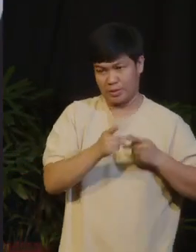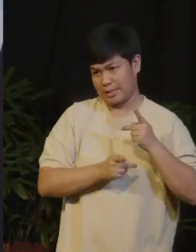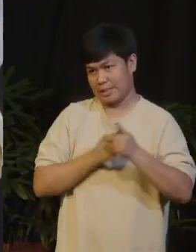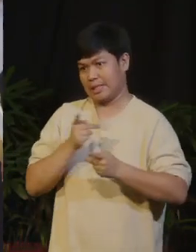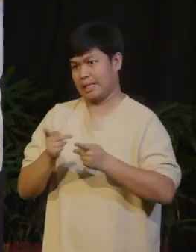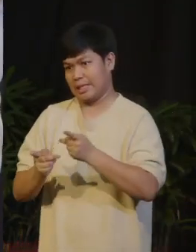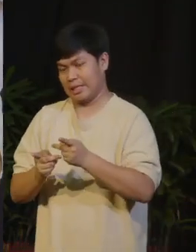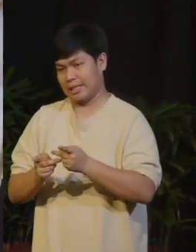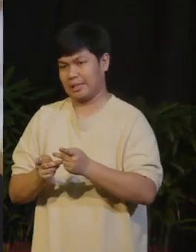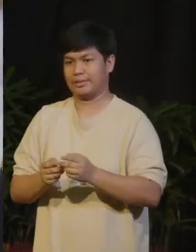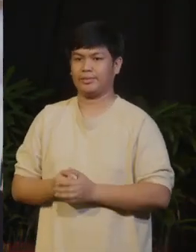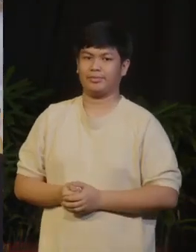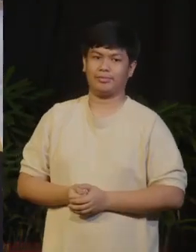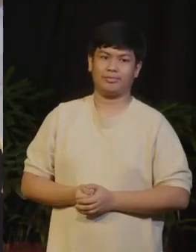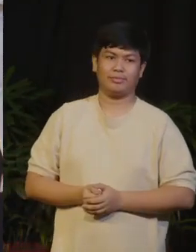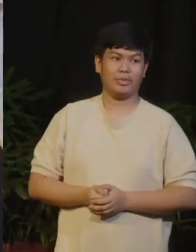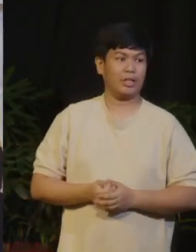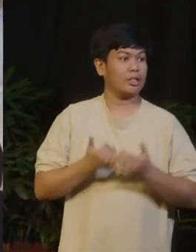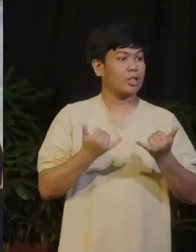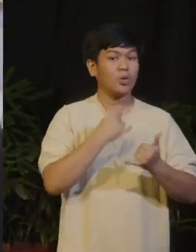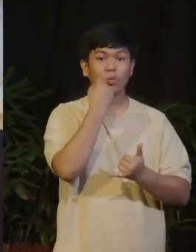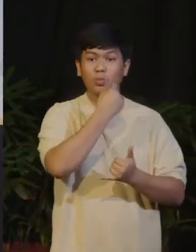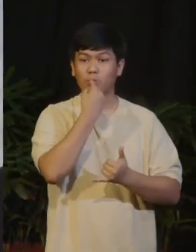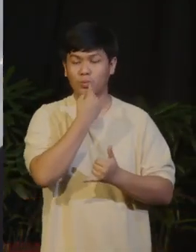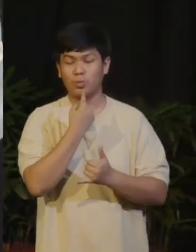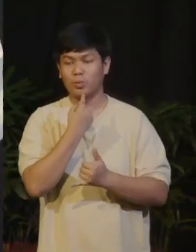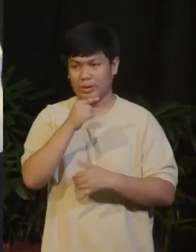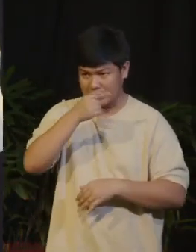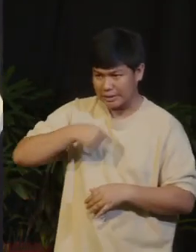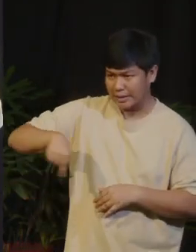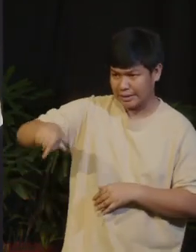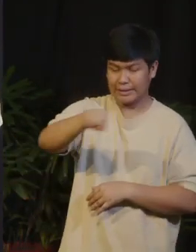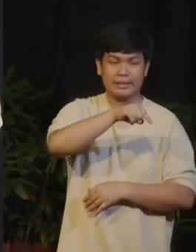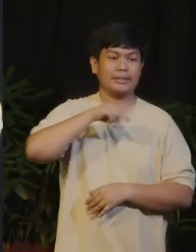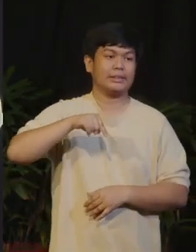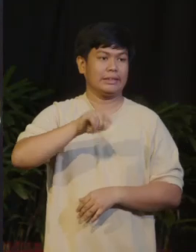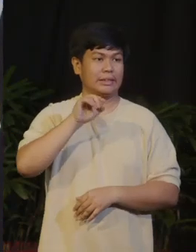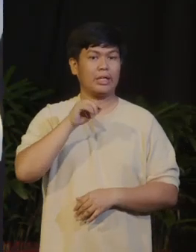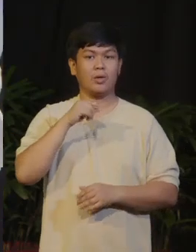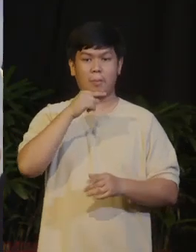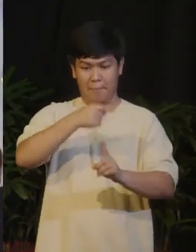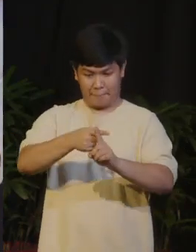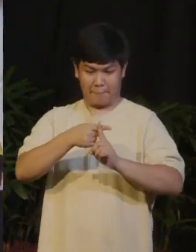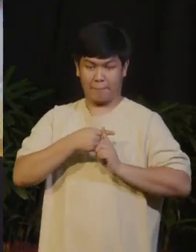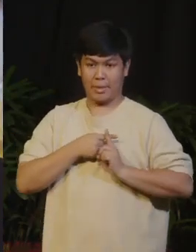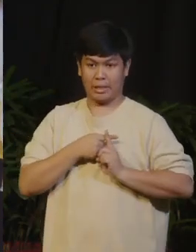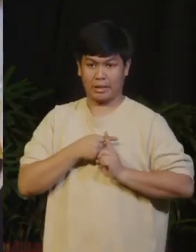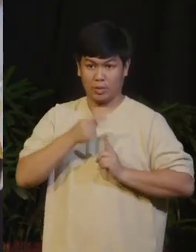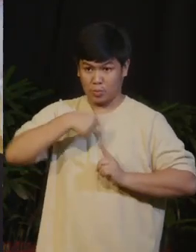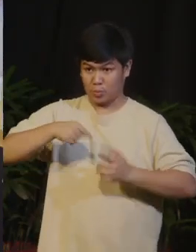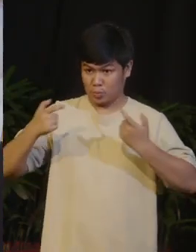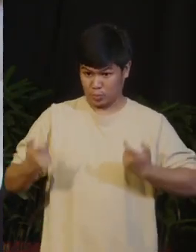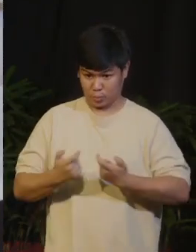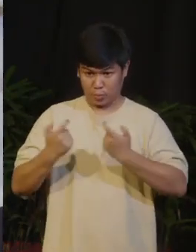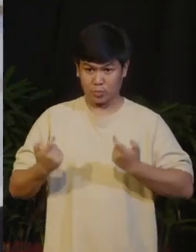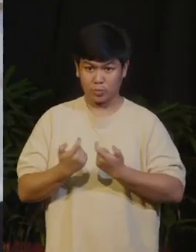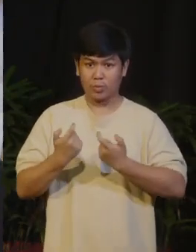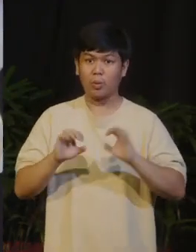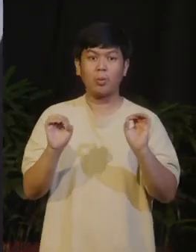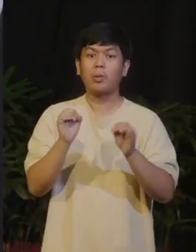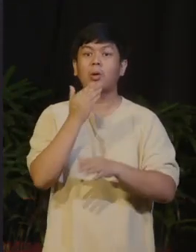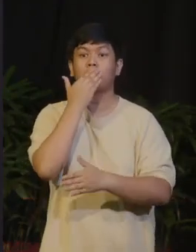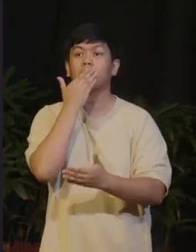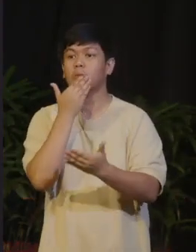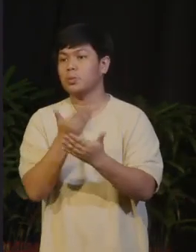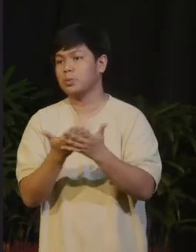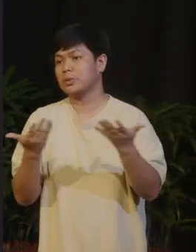ungrateful and evil na kind ang ating Panginoon? Tayo po yun. Tayo po yun. Bilang mga kasalanan, wala pong kanais-nais